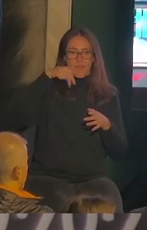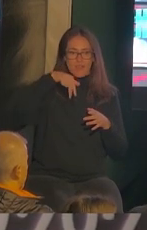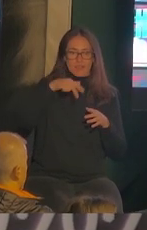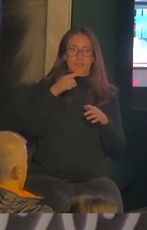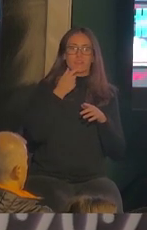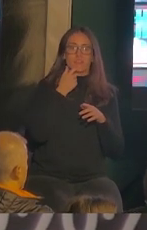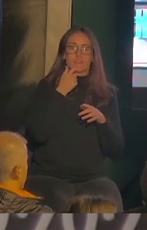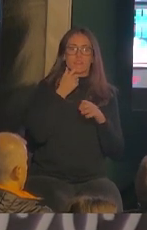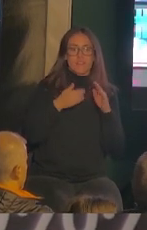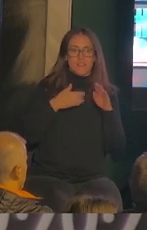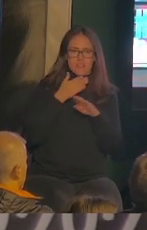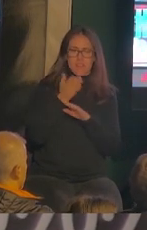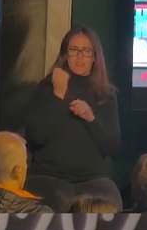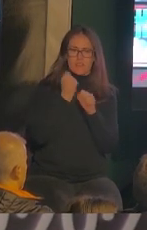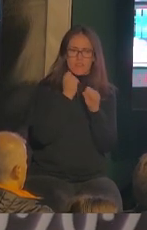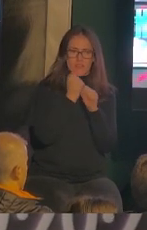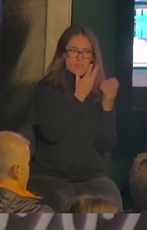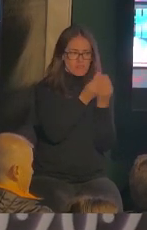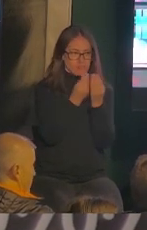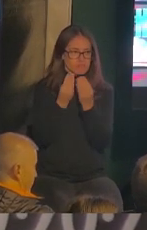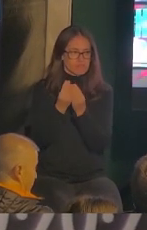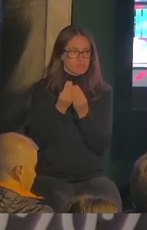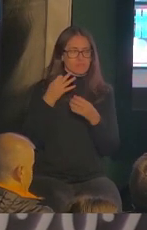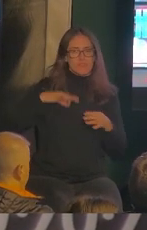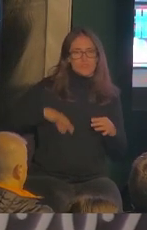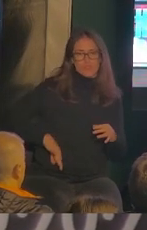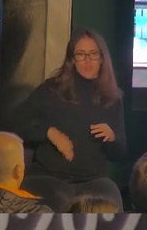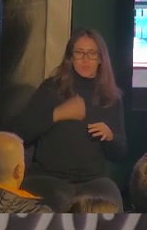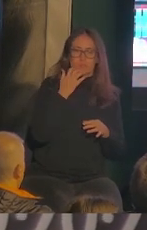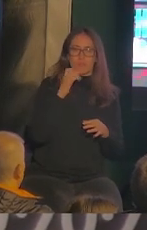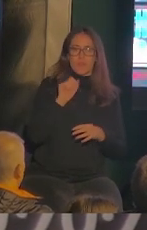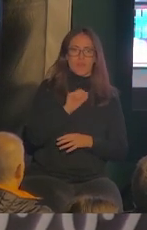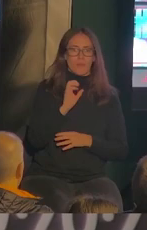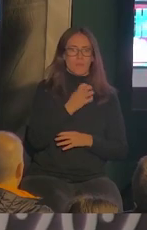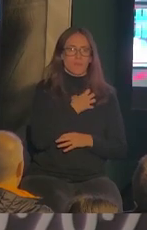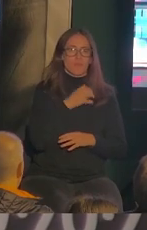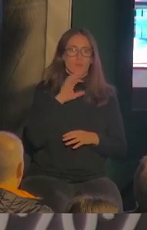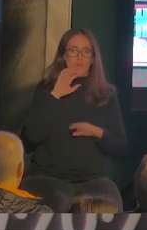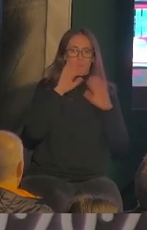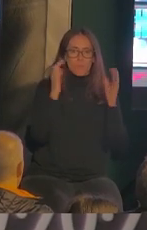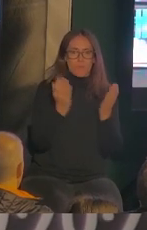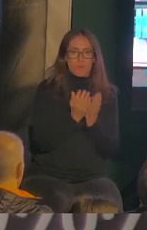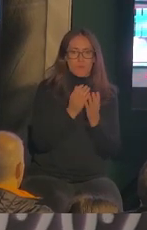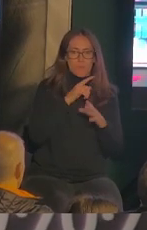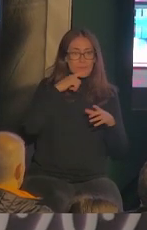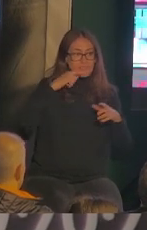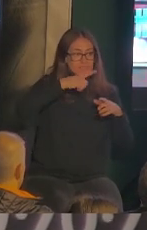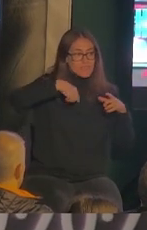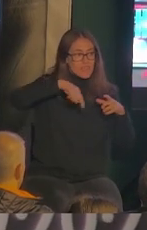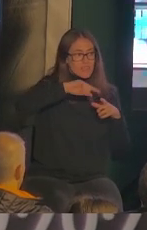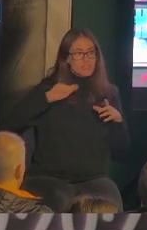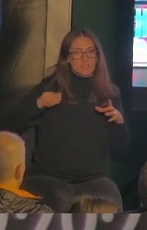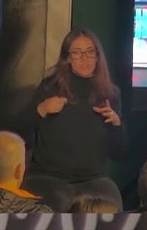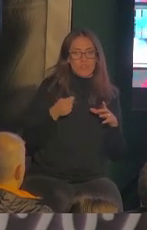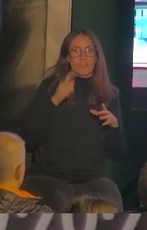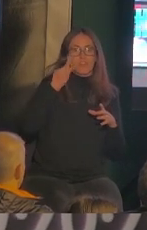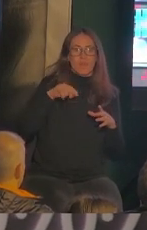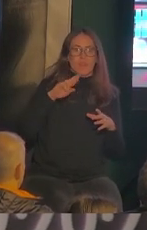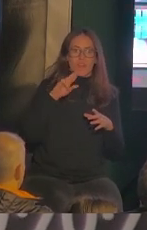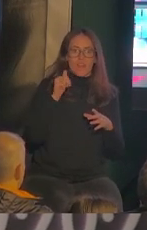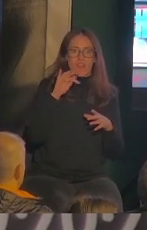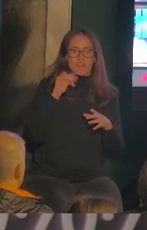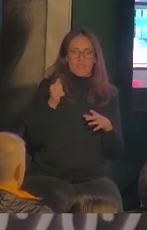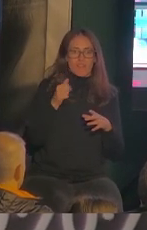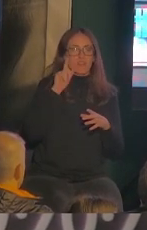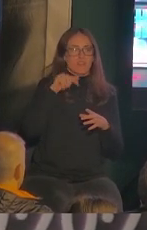amb reconeguts professionals del país, com el campió del món de pastisseria Jordi Bordas, també Rafa Delgado o Xavi